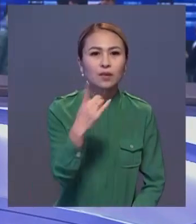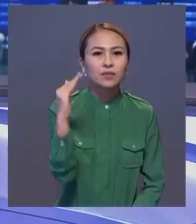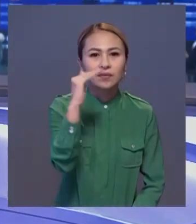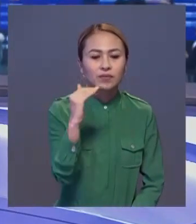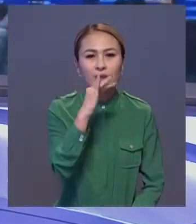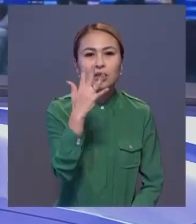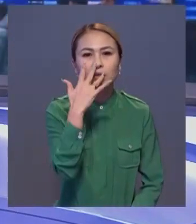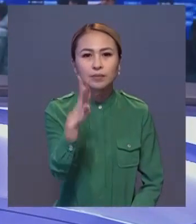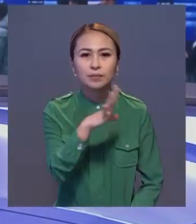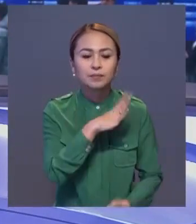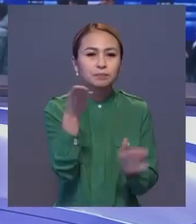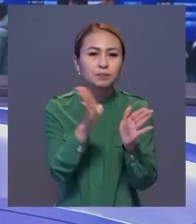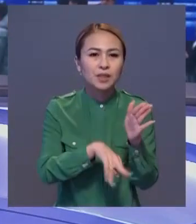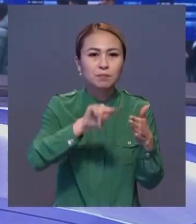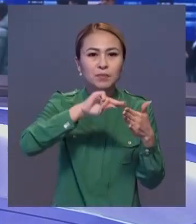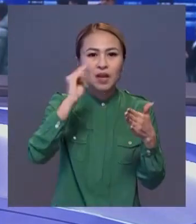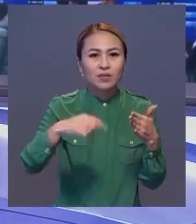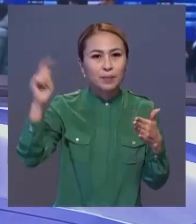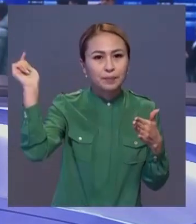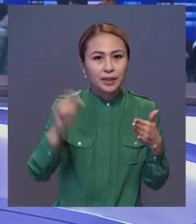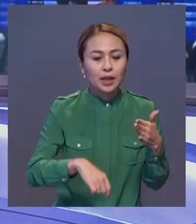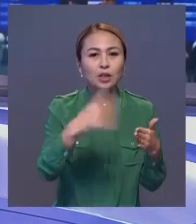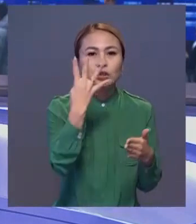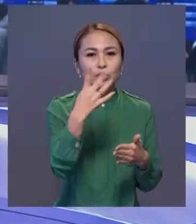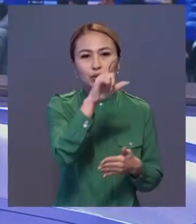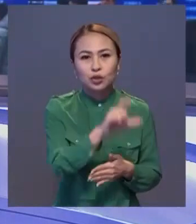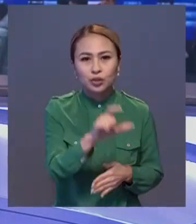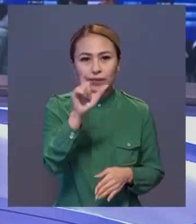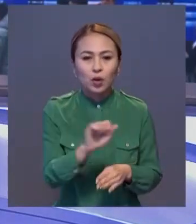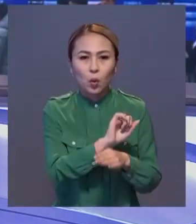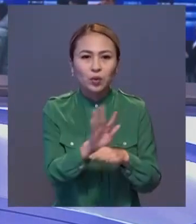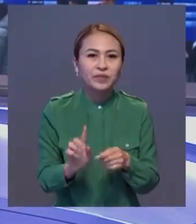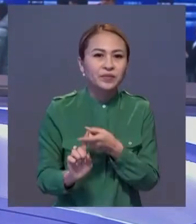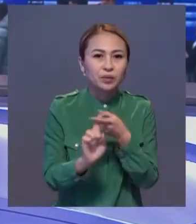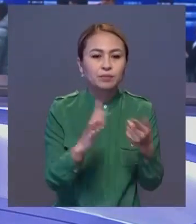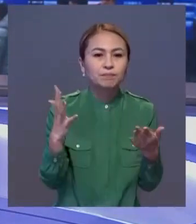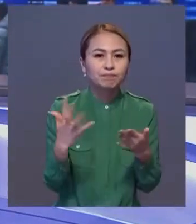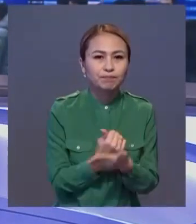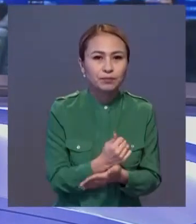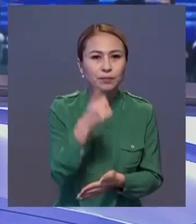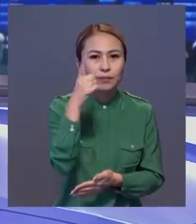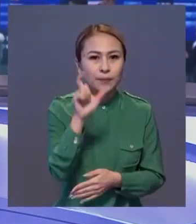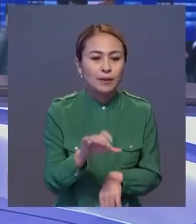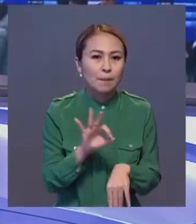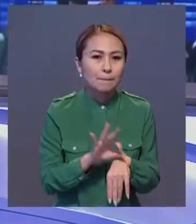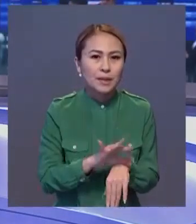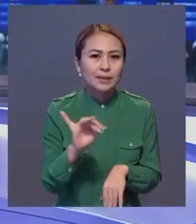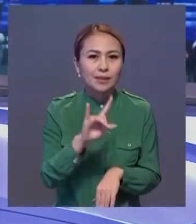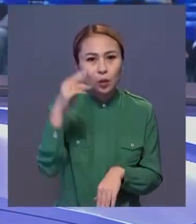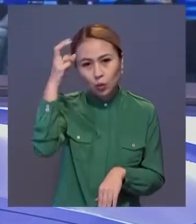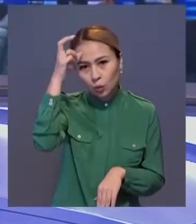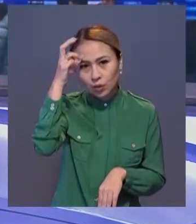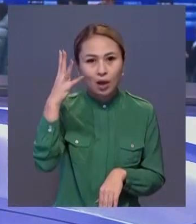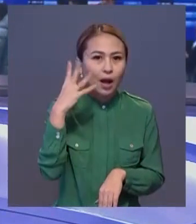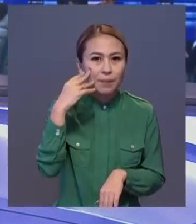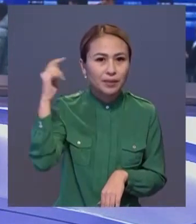21 ақпанда шетелден анықтамасыз келген 4 жолаушыдан коронавирус анықталды. Індетке шалдыққан бір жолаушы Ыстанбұл-Алматы